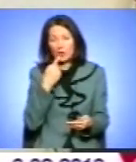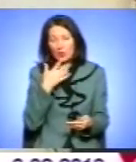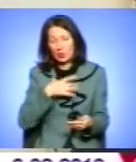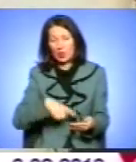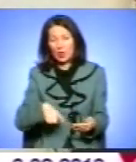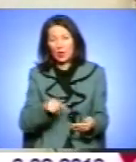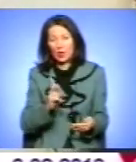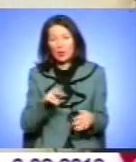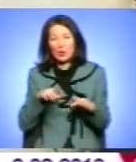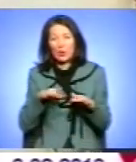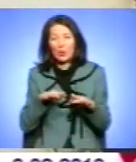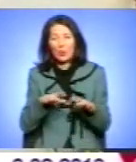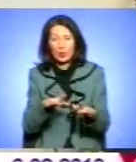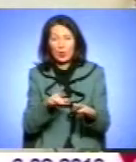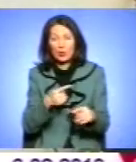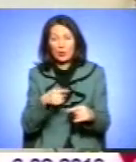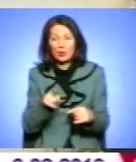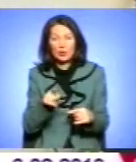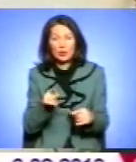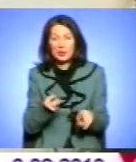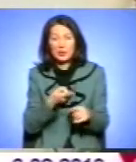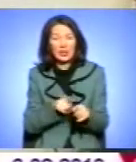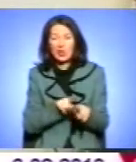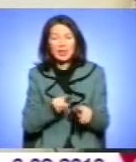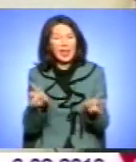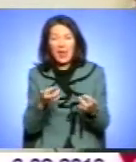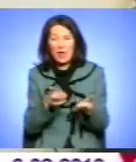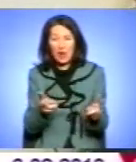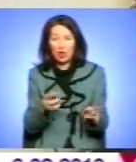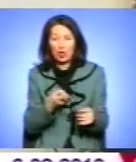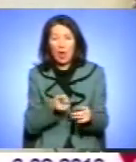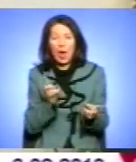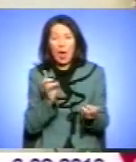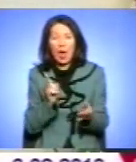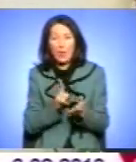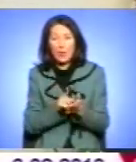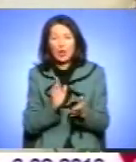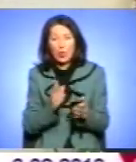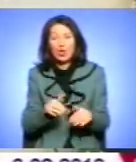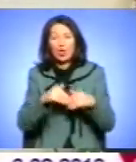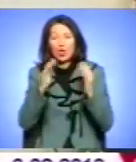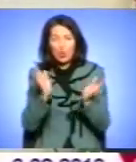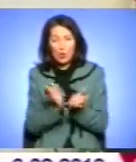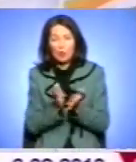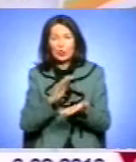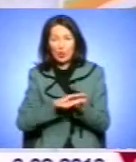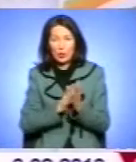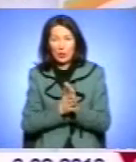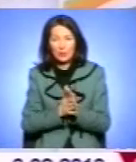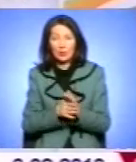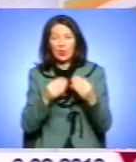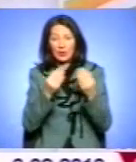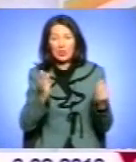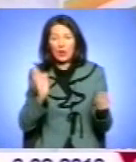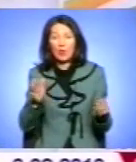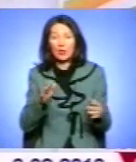якомусь поступку, чи по чомусь якийсь, це теж не варто. Це повинна бути сукупність якихось обставин. Виставка буде